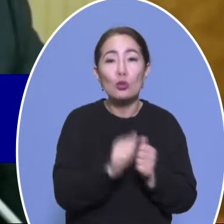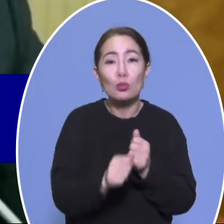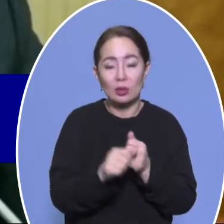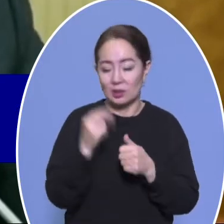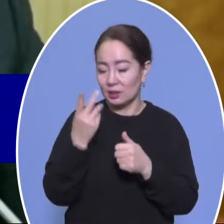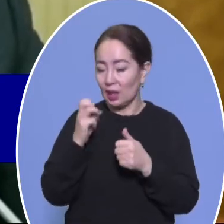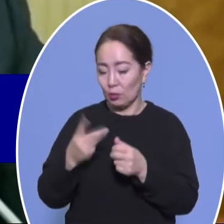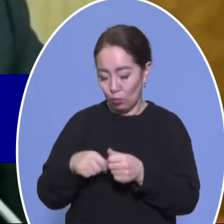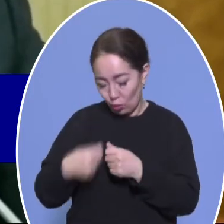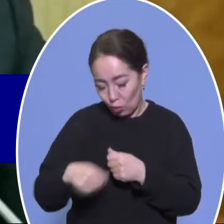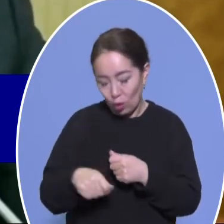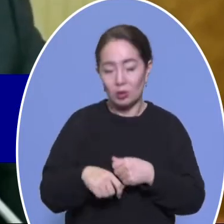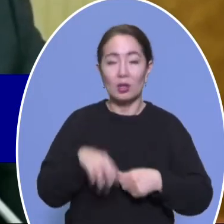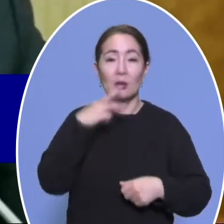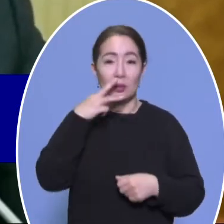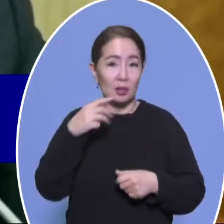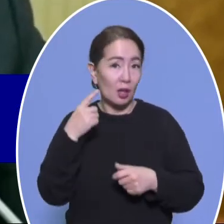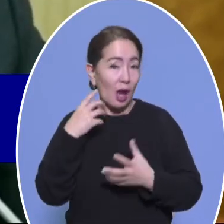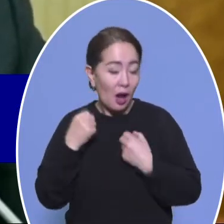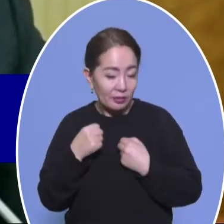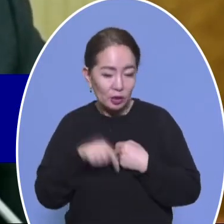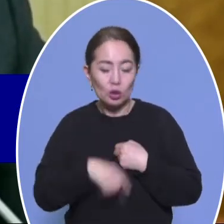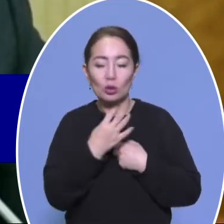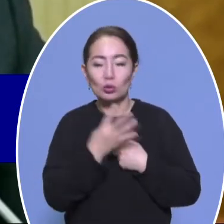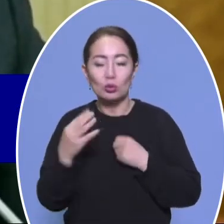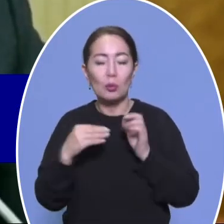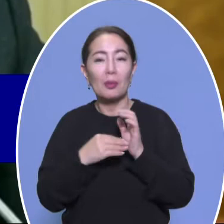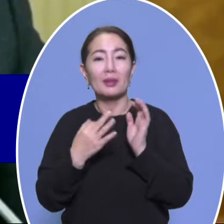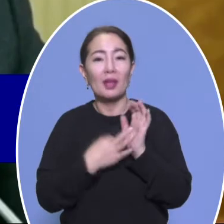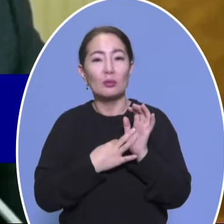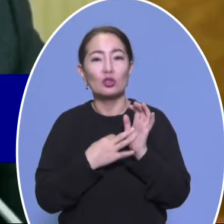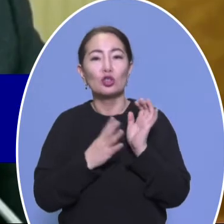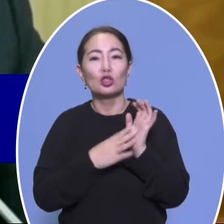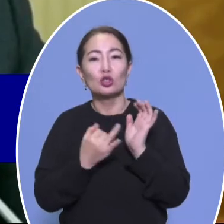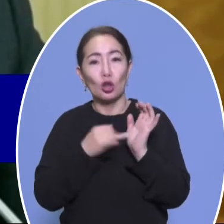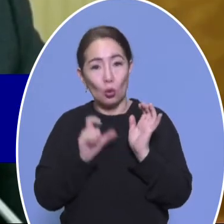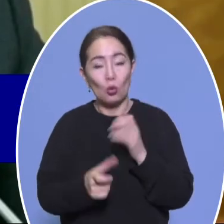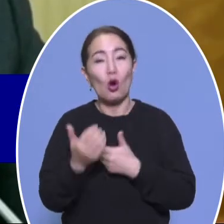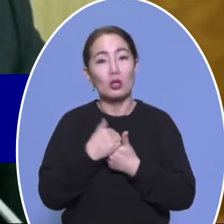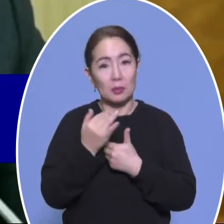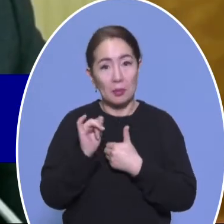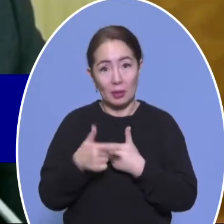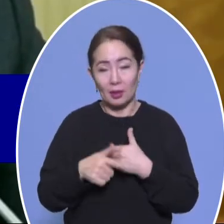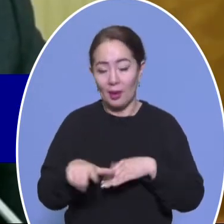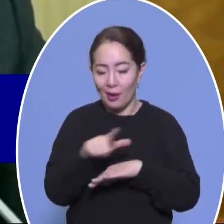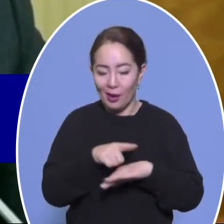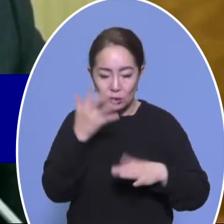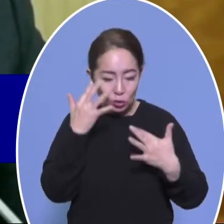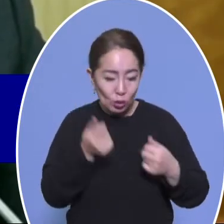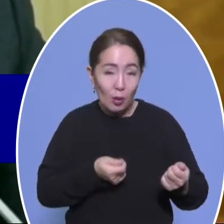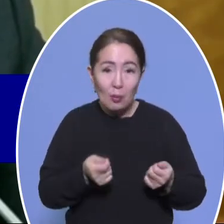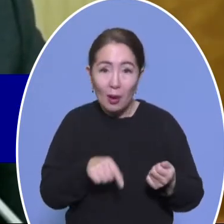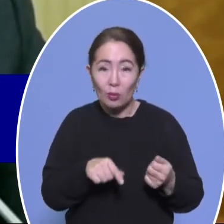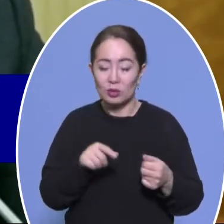одоо цахимаар төлж тавлгаа мэдээлэл авдаг. Энд бол 44,897 иргэн бас үйлчлүүлсэн байгаа. За газар